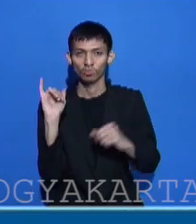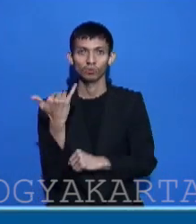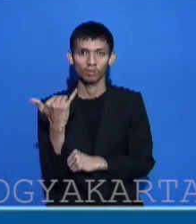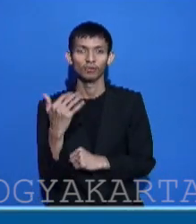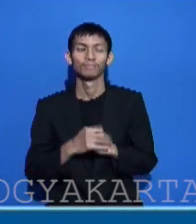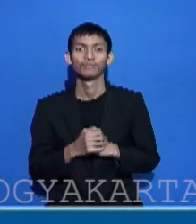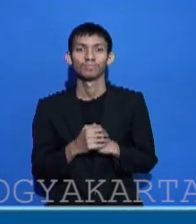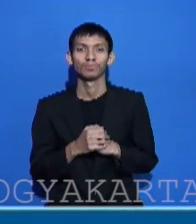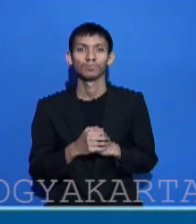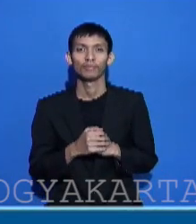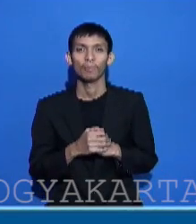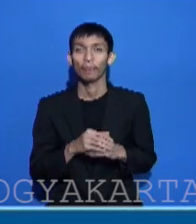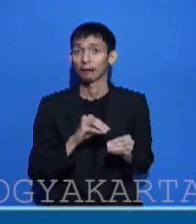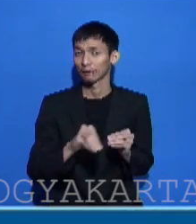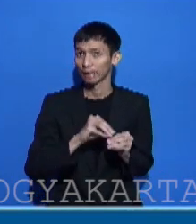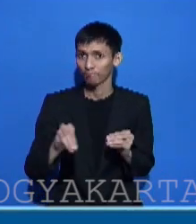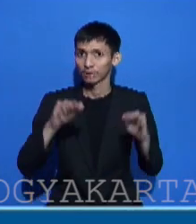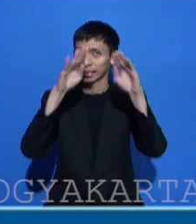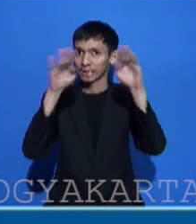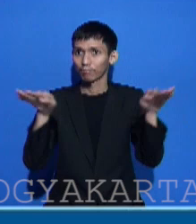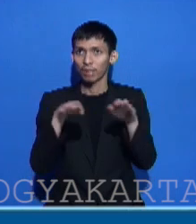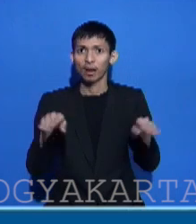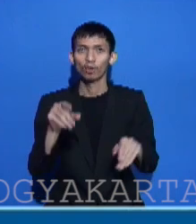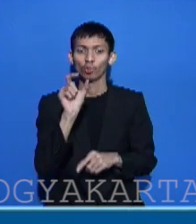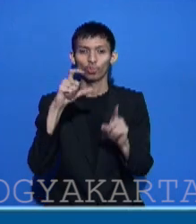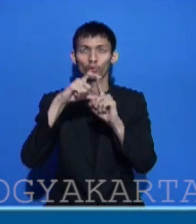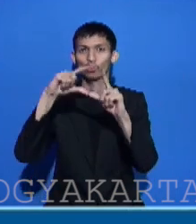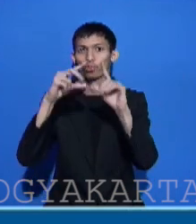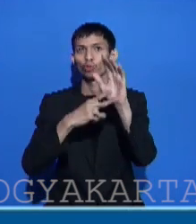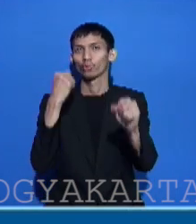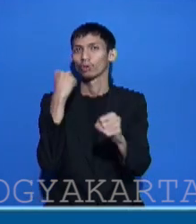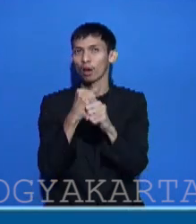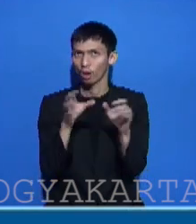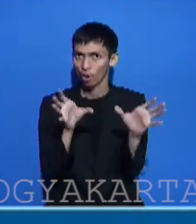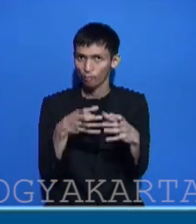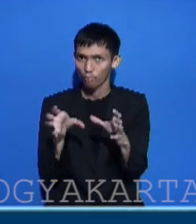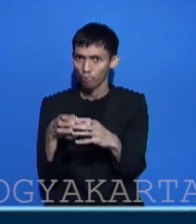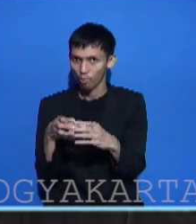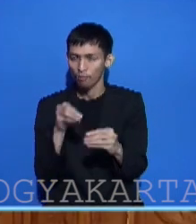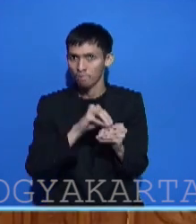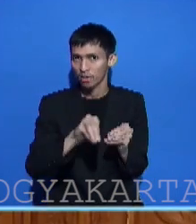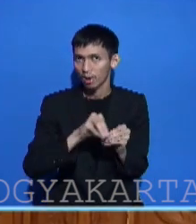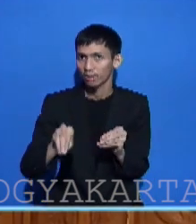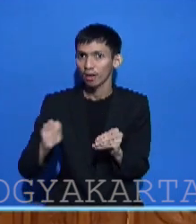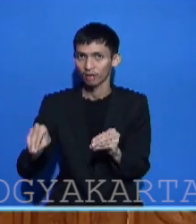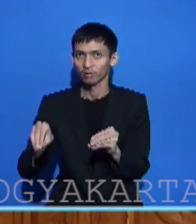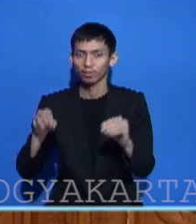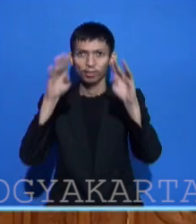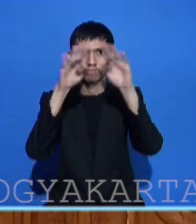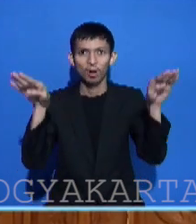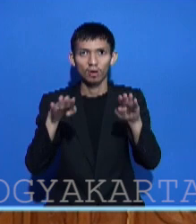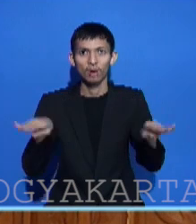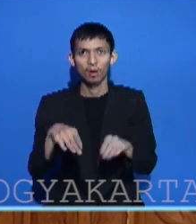tanaman cemara udang ganti Asri olah tetanenek pesisir Milo budidaya tanaman cemara udang menikahindarkan